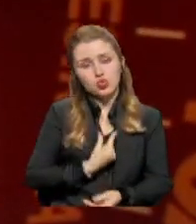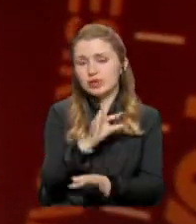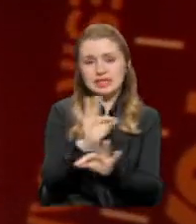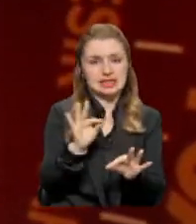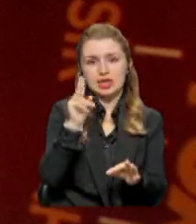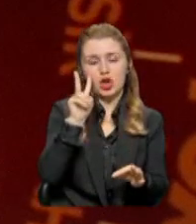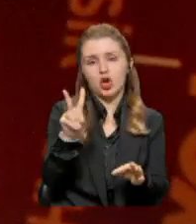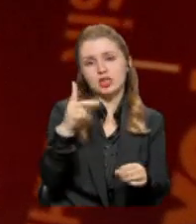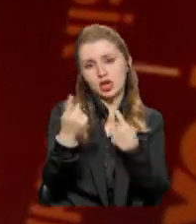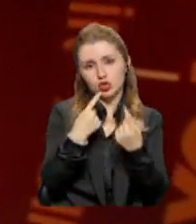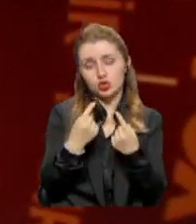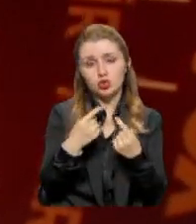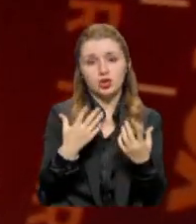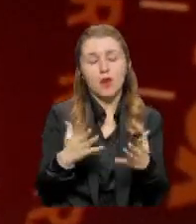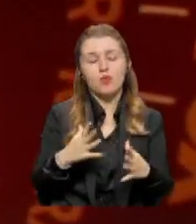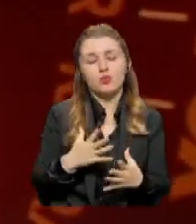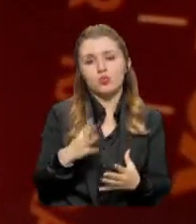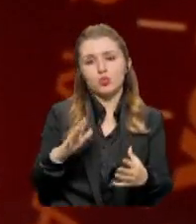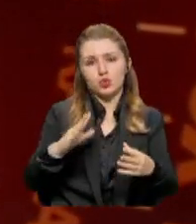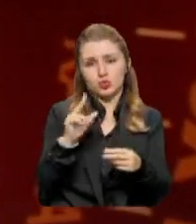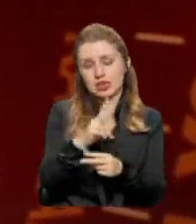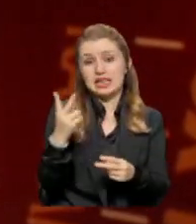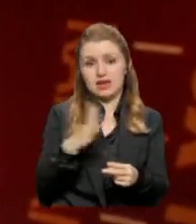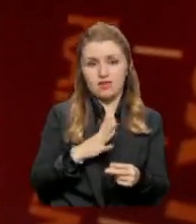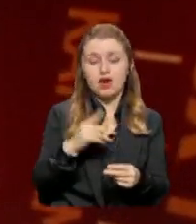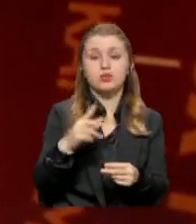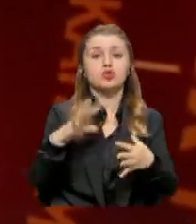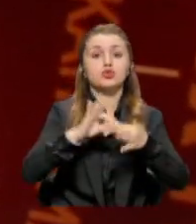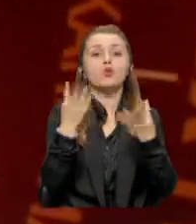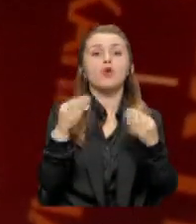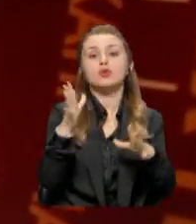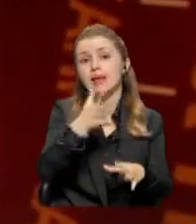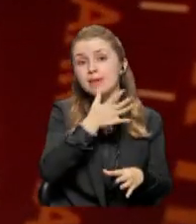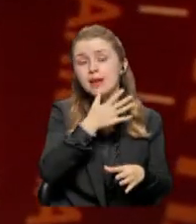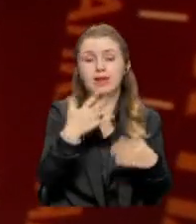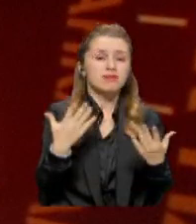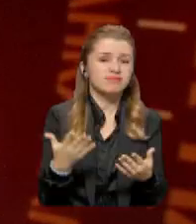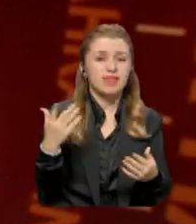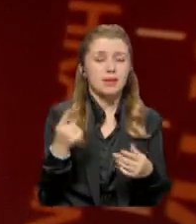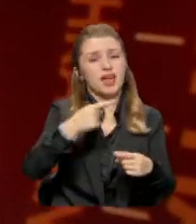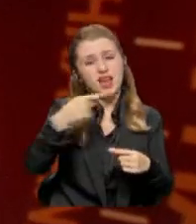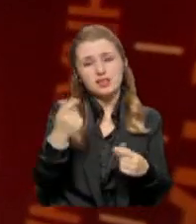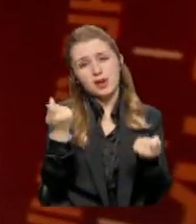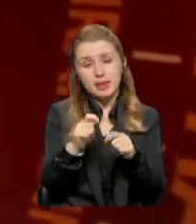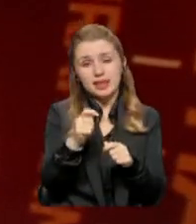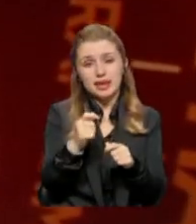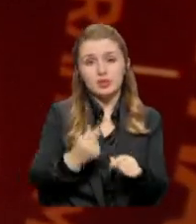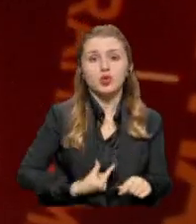ümitsiz gözlerle konuşmuştu. Ne büyük bir ikilem. Çözüm olmayacağını bile bile en azından hadi bir eksiğimi